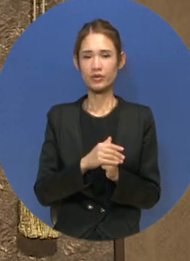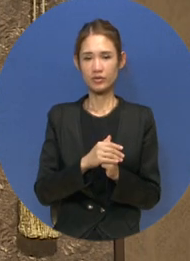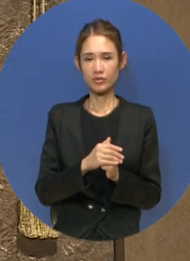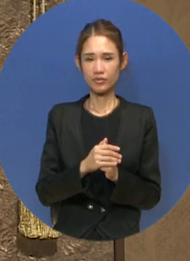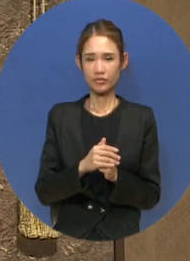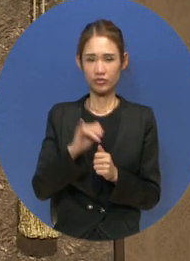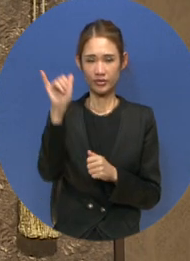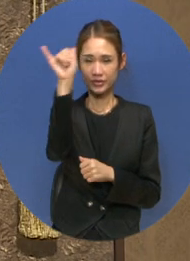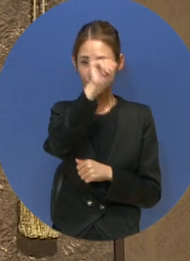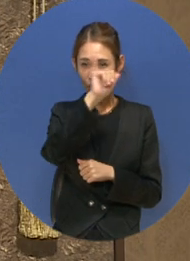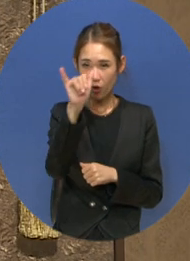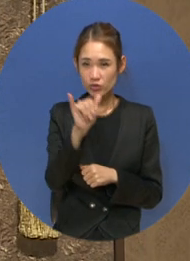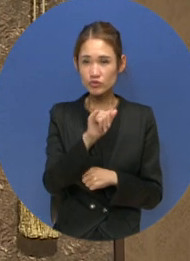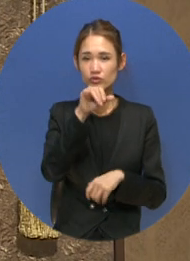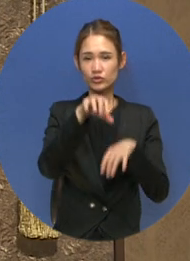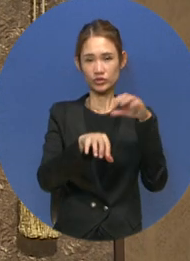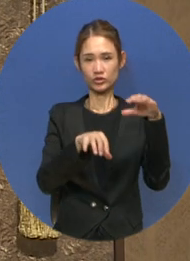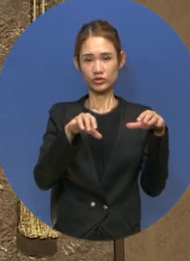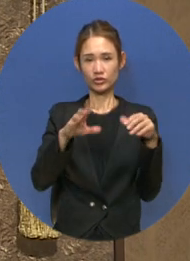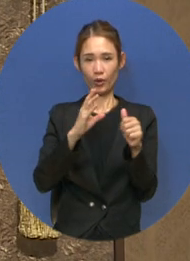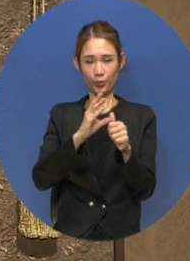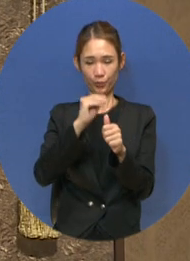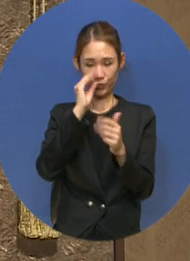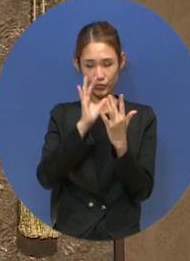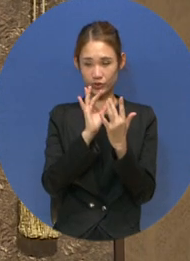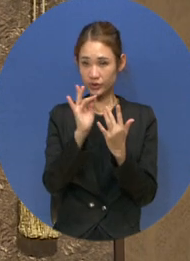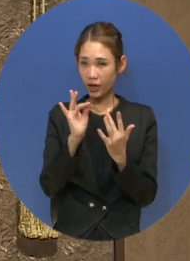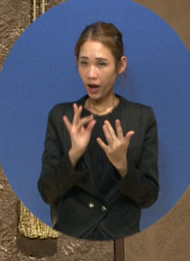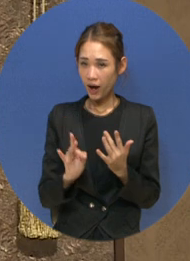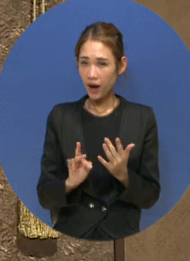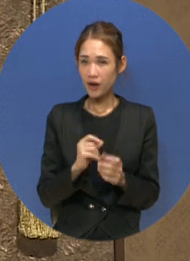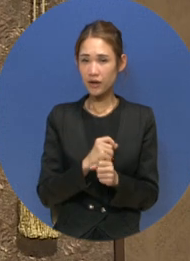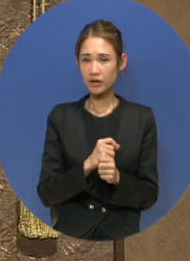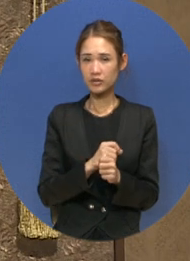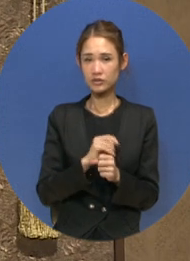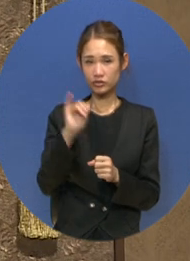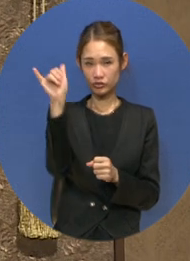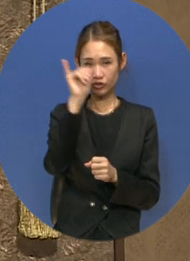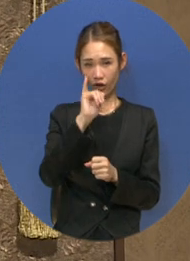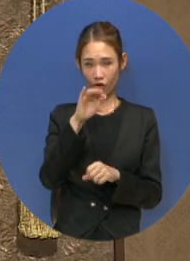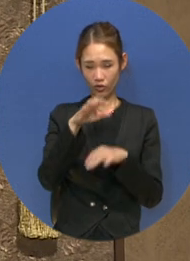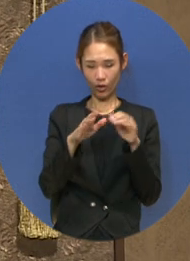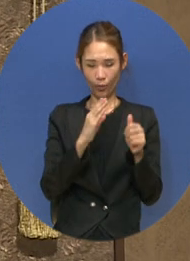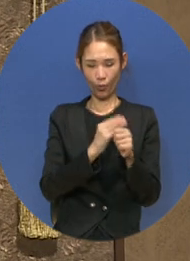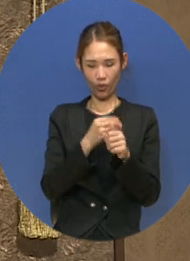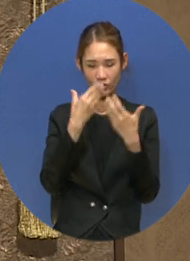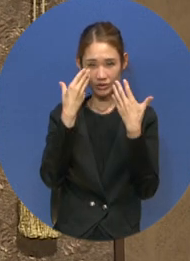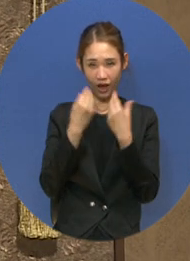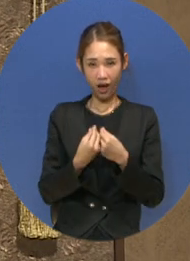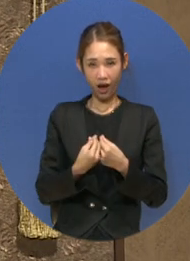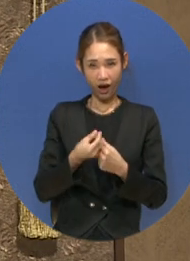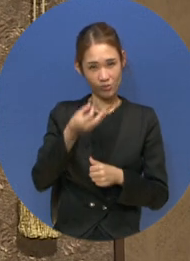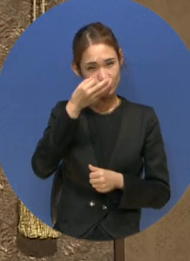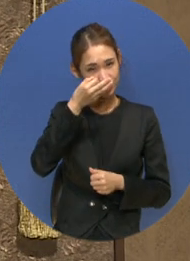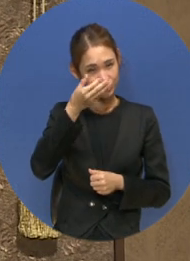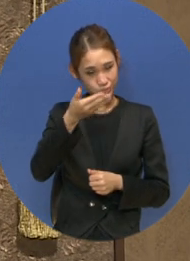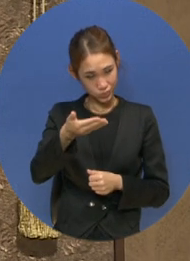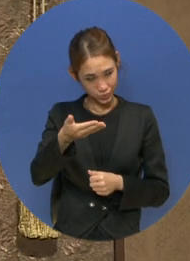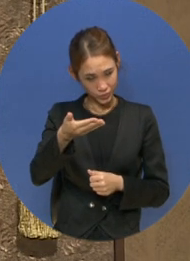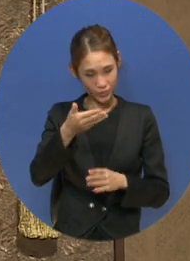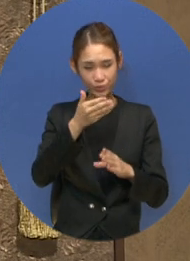되어서 전국적인 모델로 채택이 되어서 전국에서도 오. 모범적인 사례로 영등포의 복지